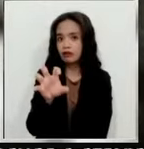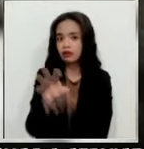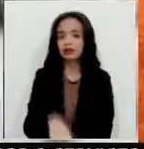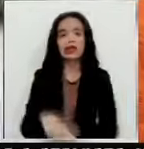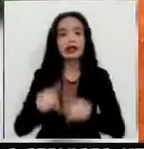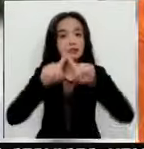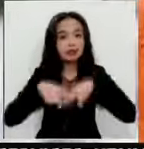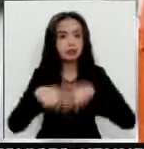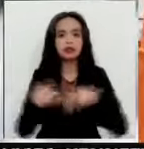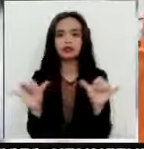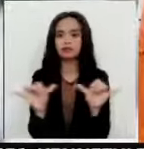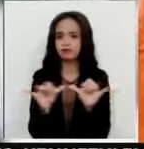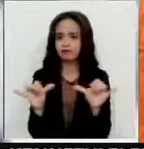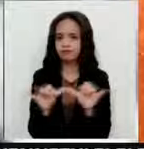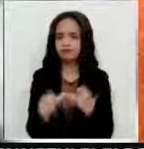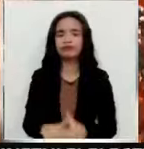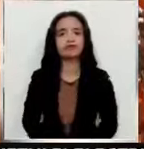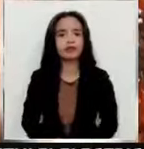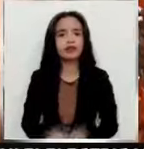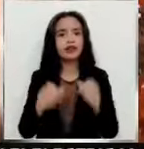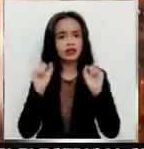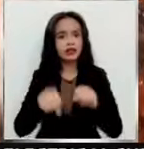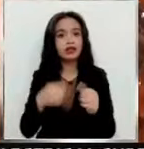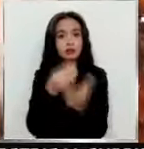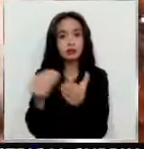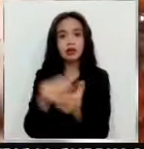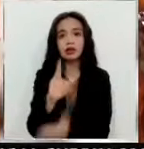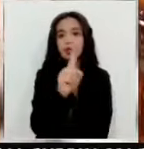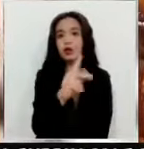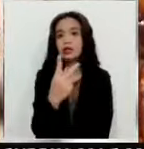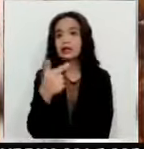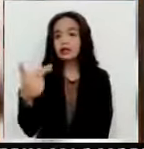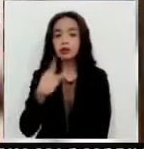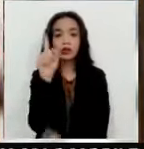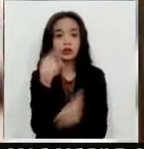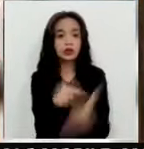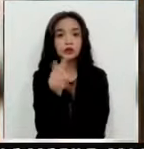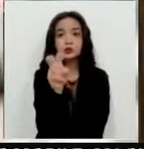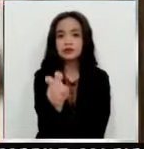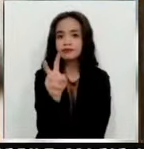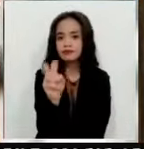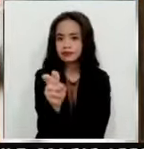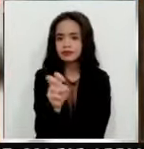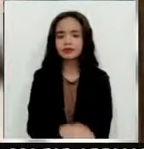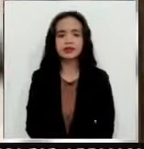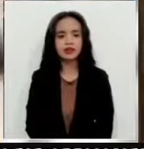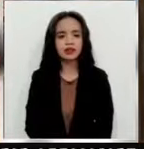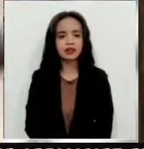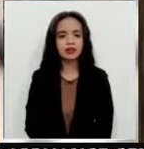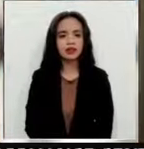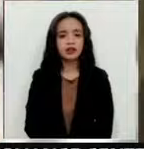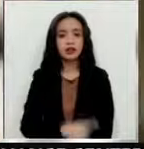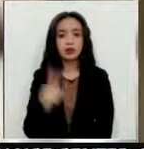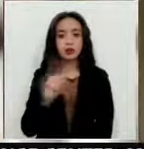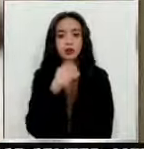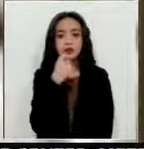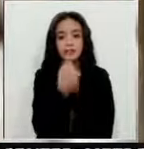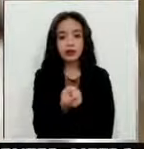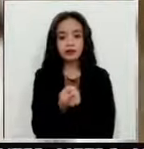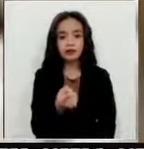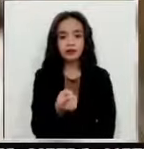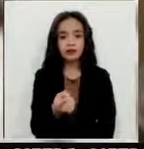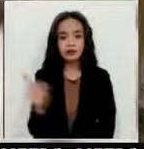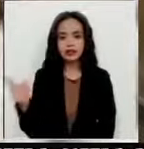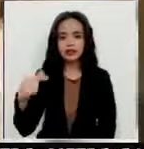laki. May mabibili rin na per kilo sa 1,200 pesos. Ang sinasabi lagi na anak ng biyahero, yung sa gasos